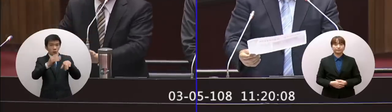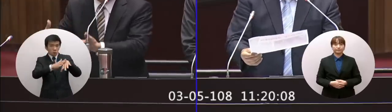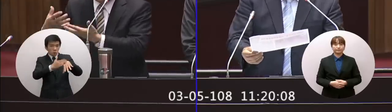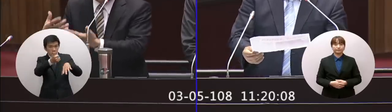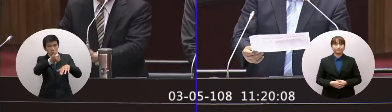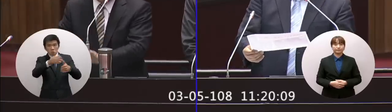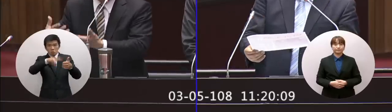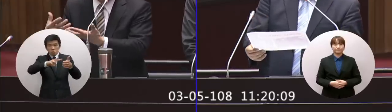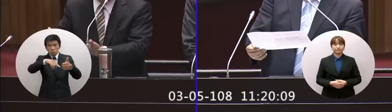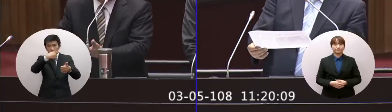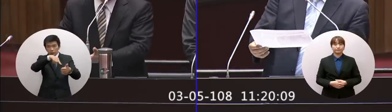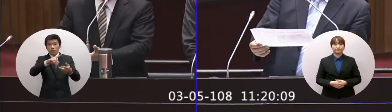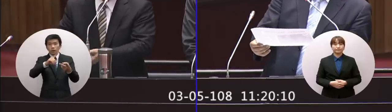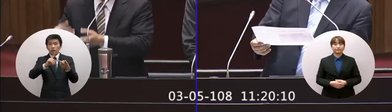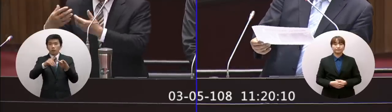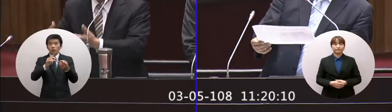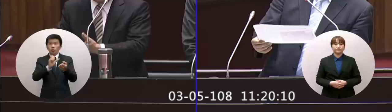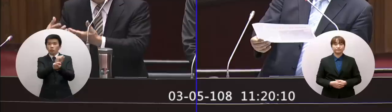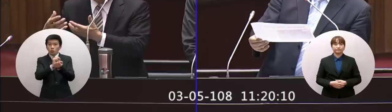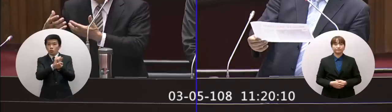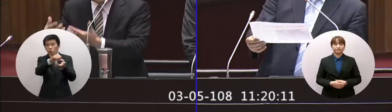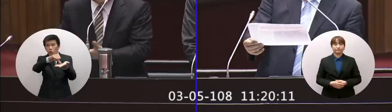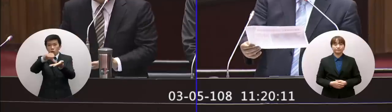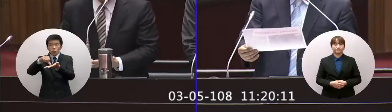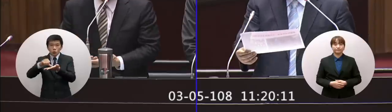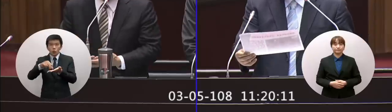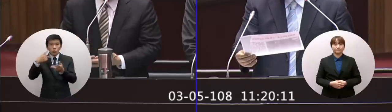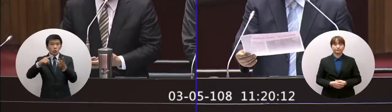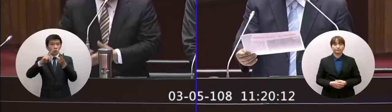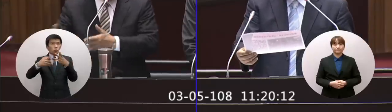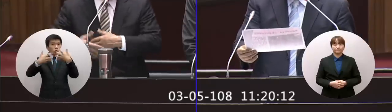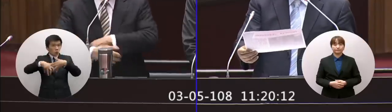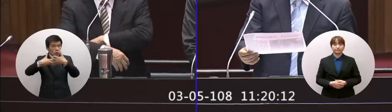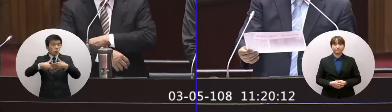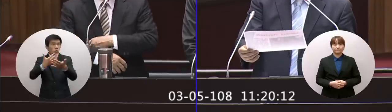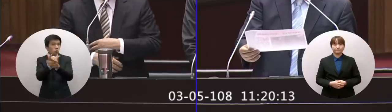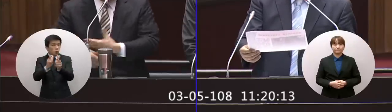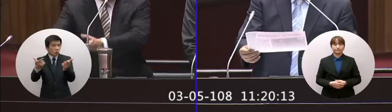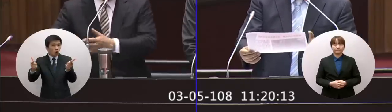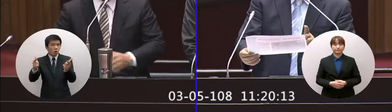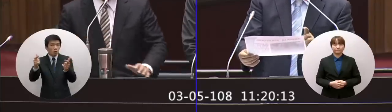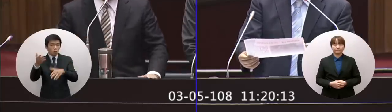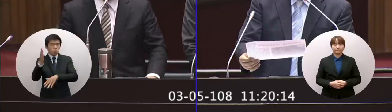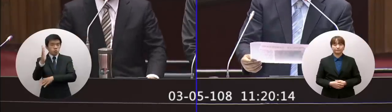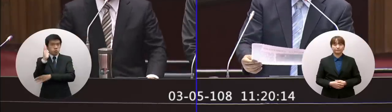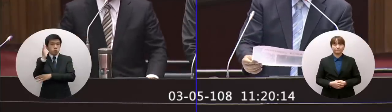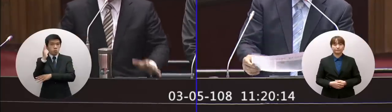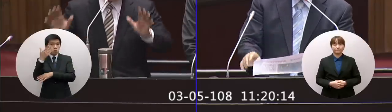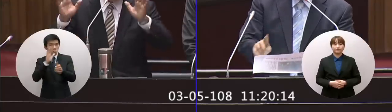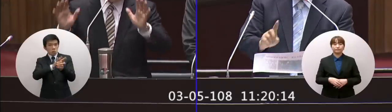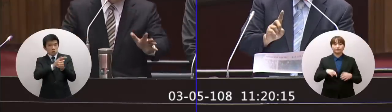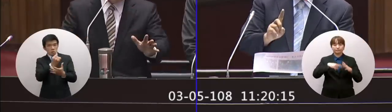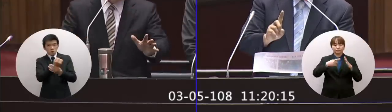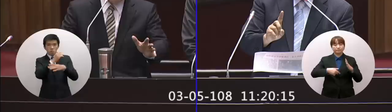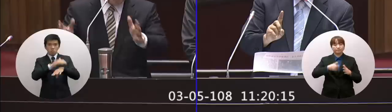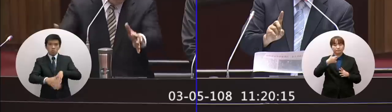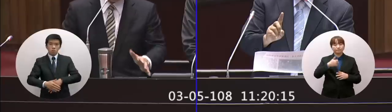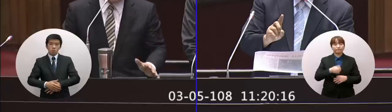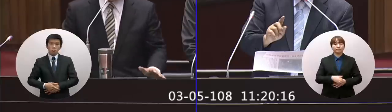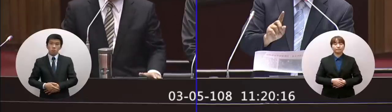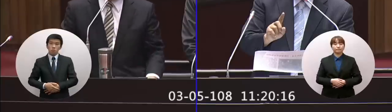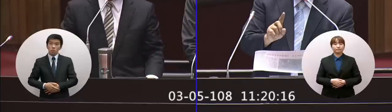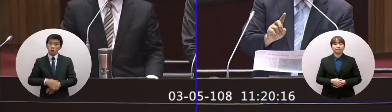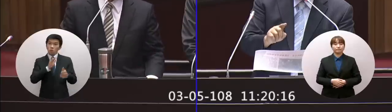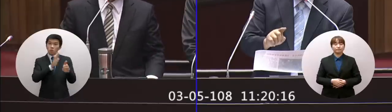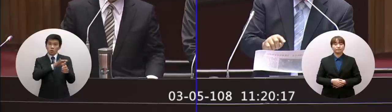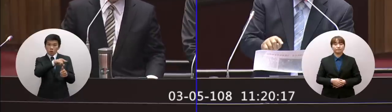树林苗木，包括机具，我都愿意大力提供， 院长 不但。还帮